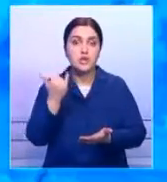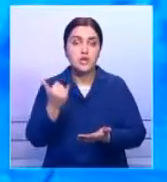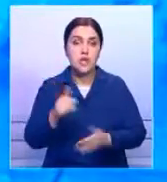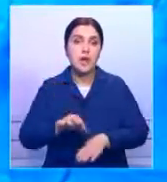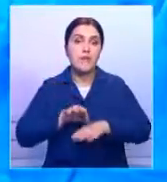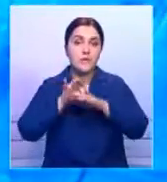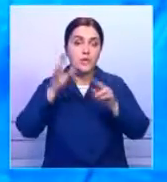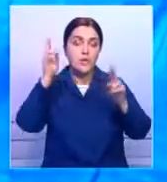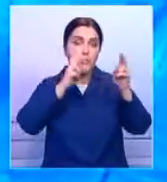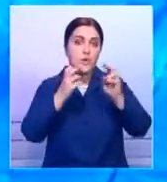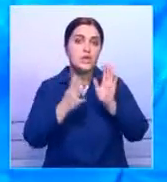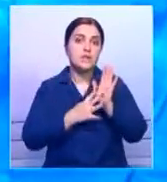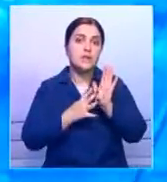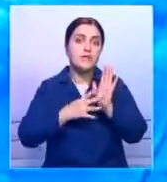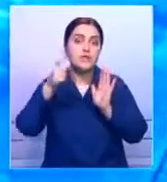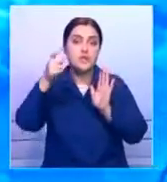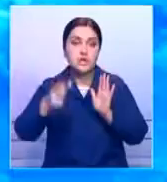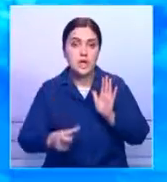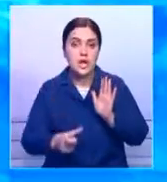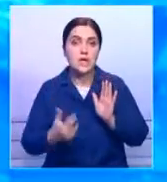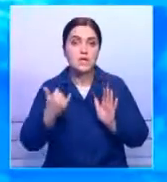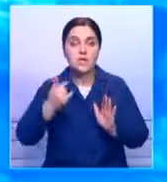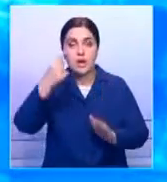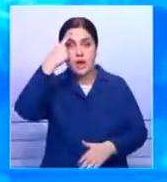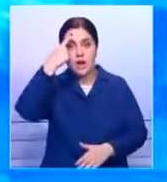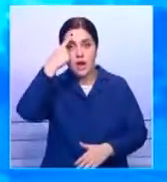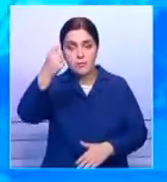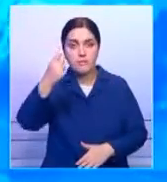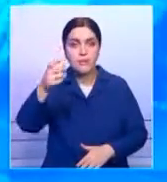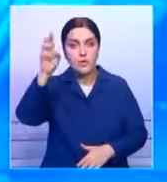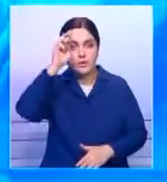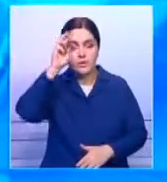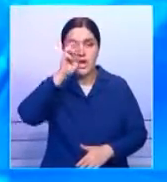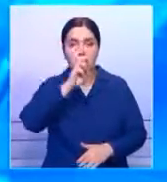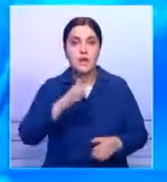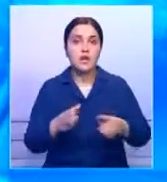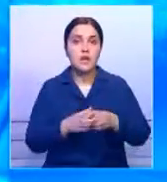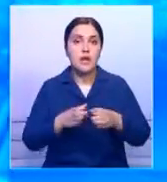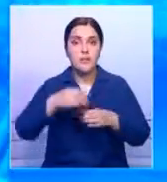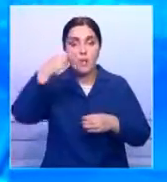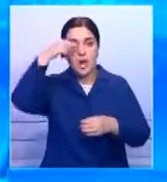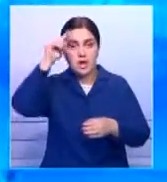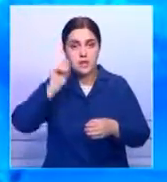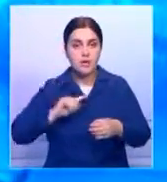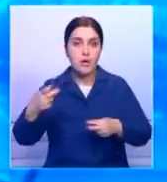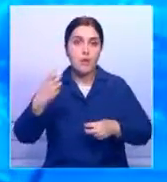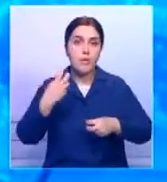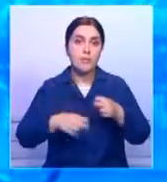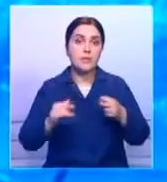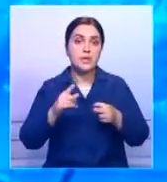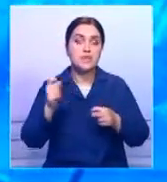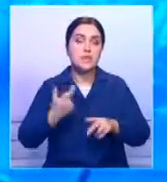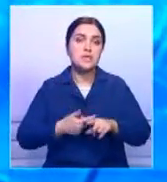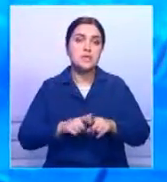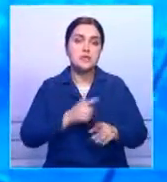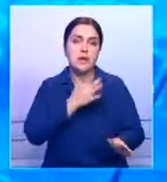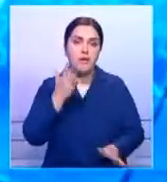ведутся поиски еще 9 человек. Как сообщает пресс-служба государственной нефтяной компании Азербайджана, обрушение произошло из-за сильного ветра.